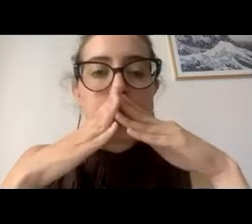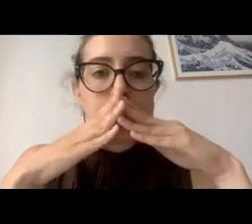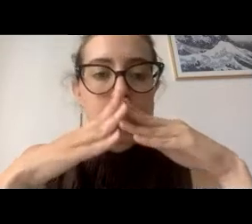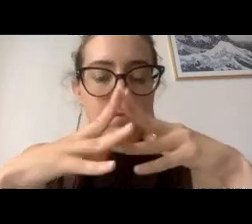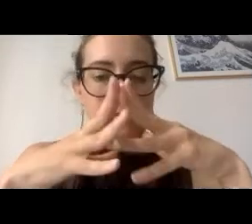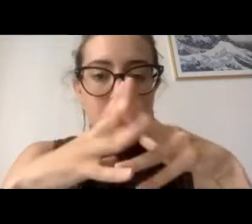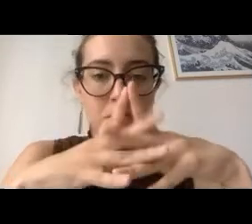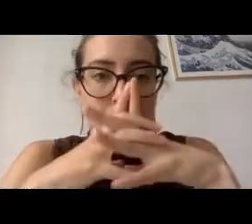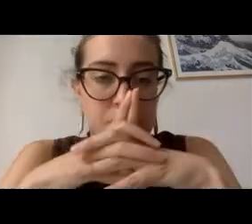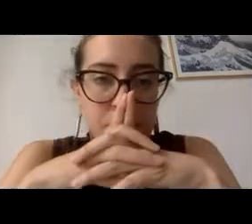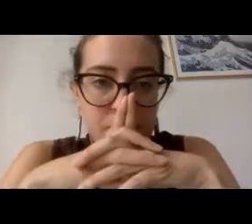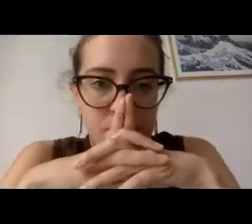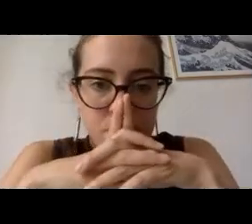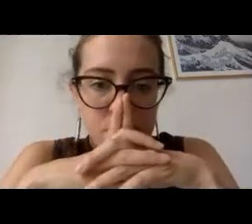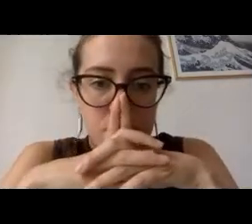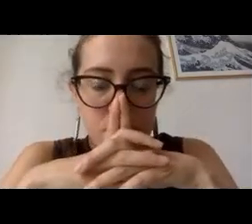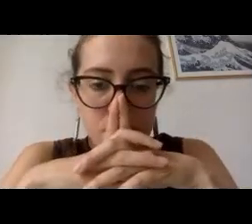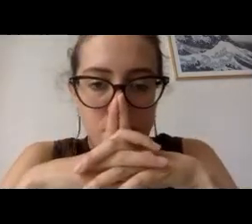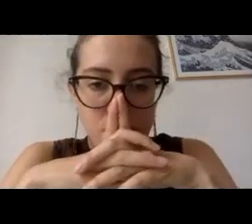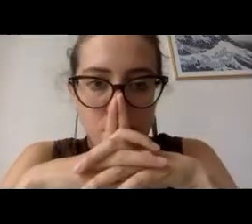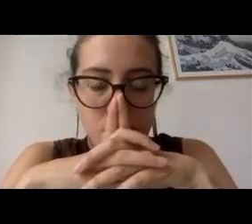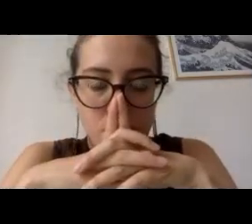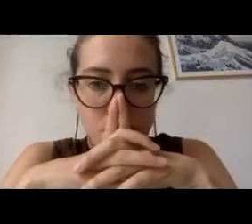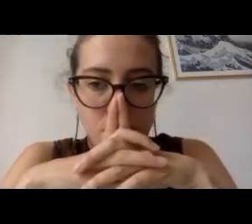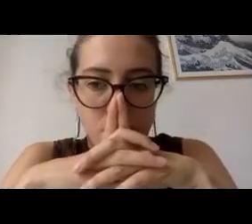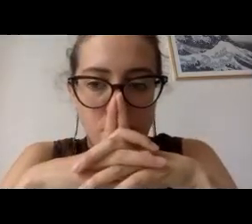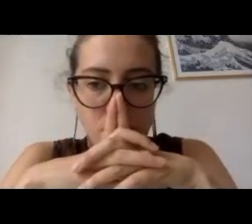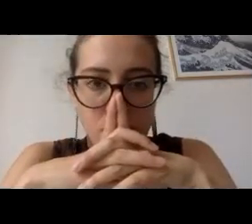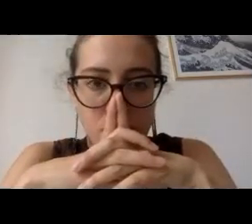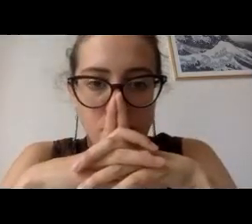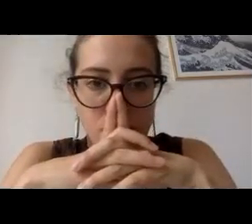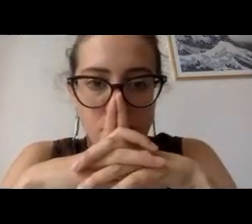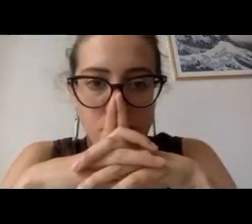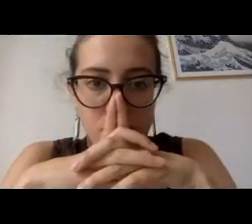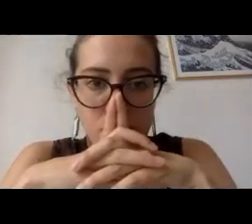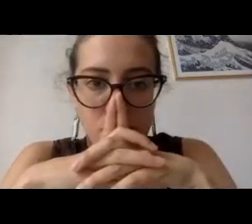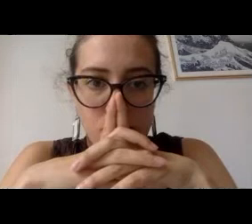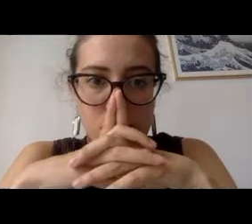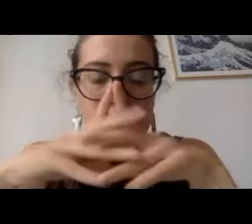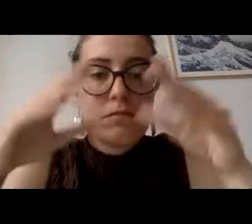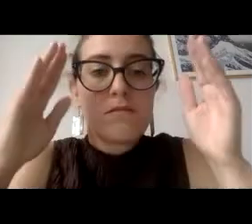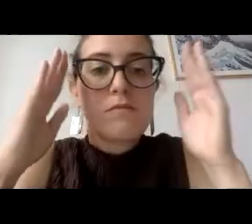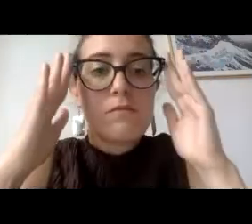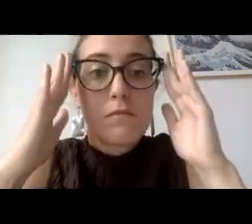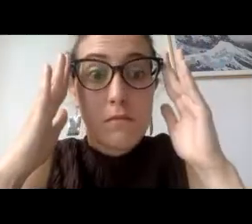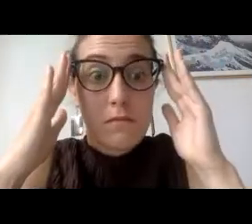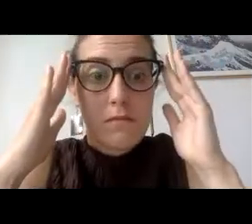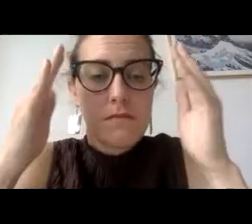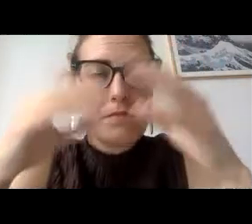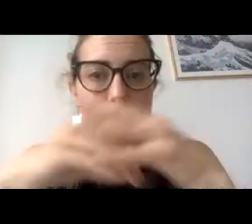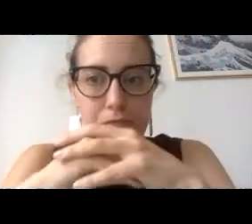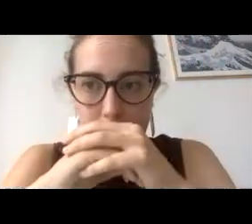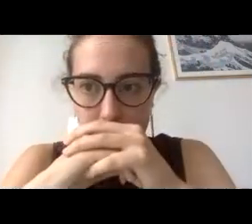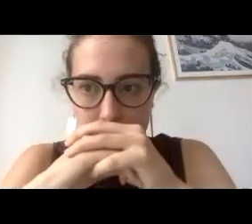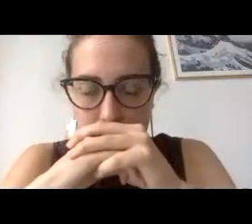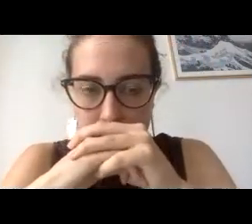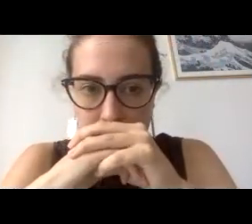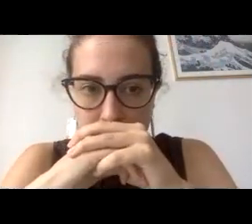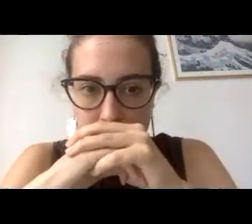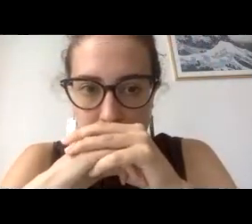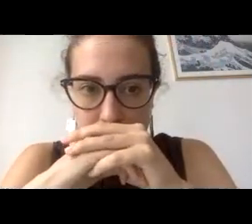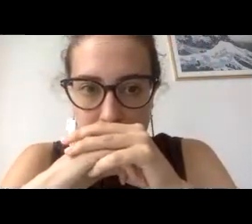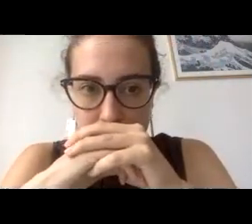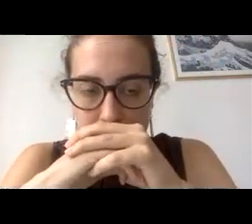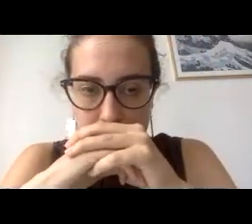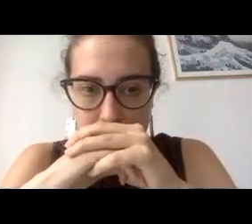sociale dunque vogliamo calcolare abbiamo cercato di calcolare perte di benessere economico cioè le spese dirette sanitarie con i